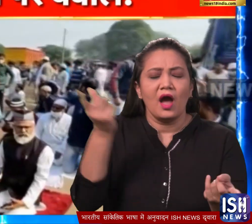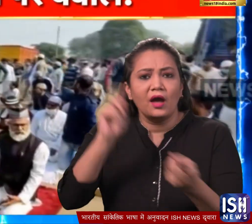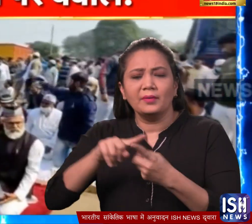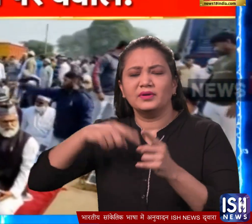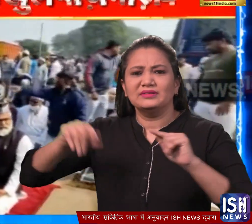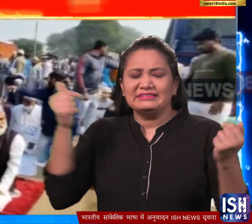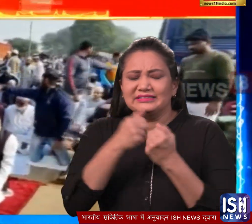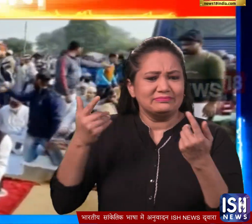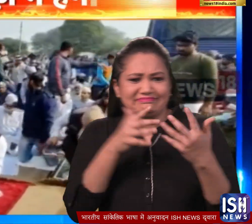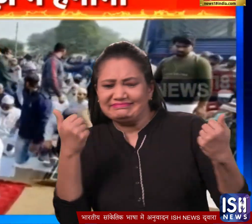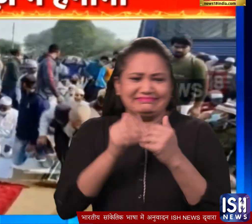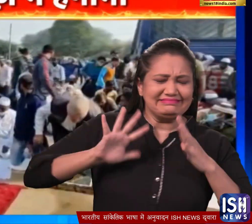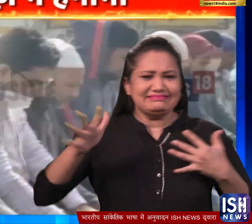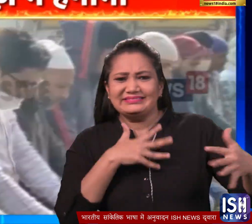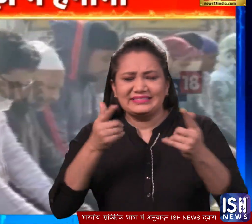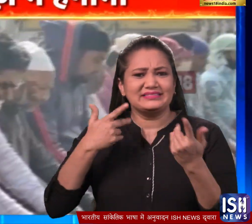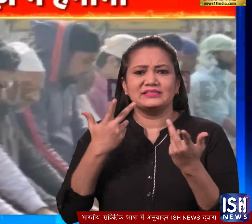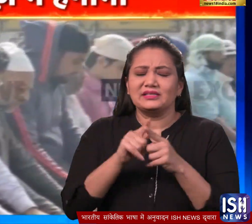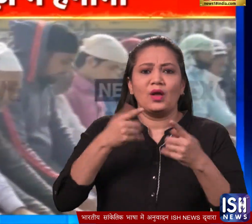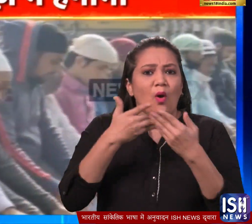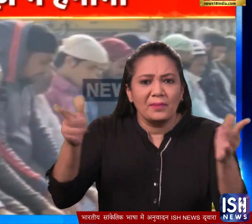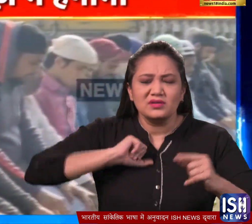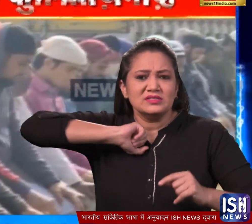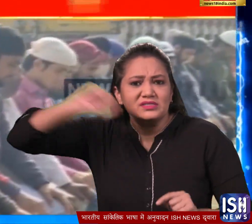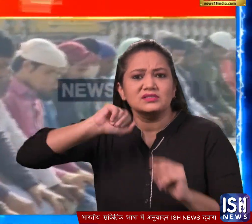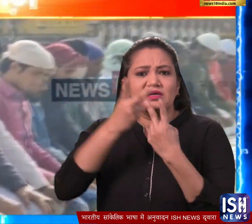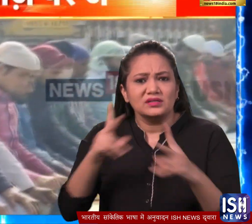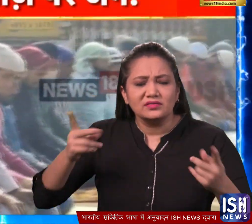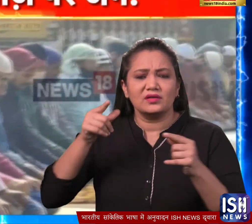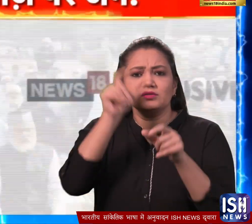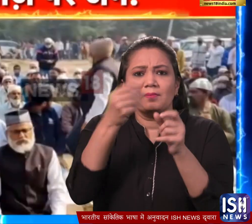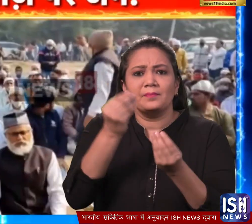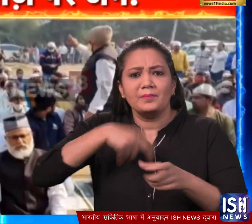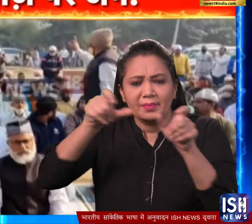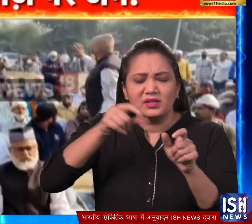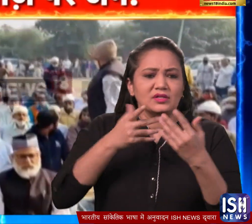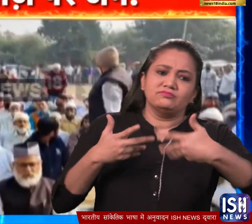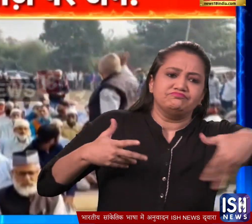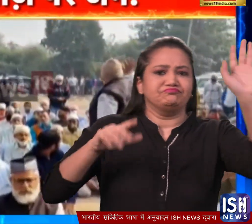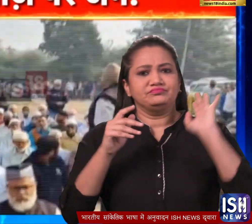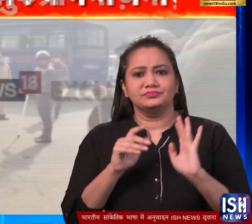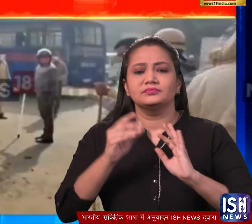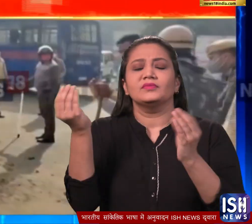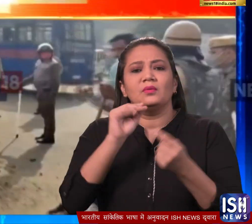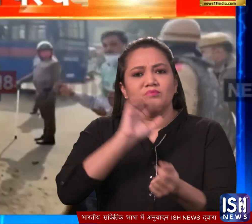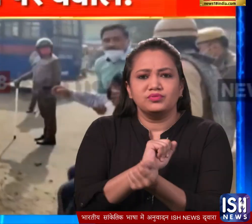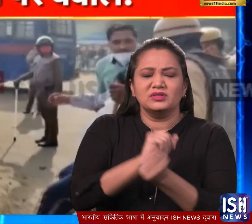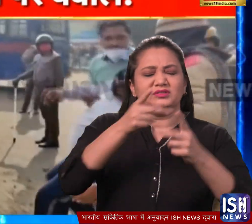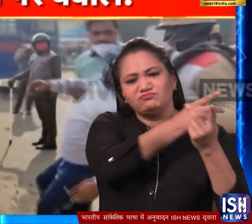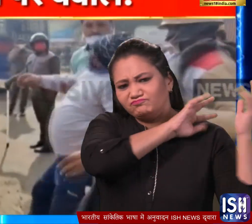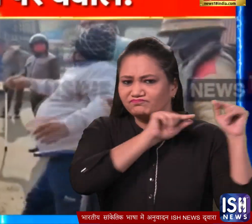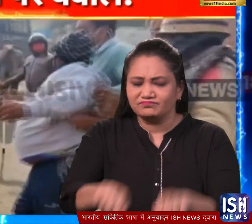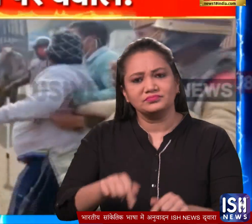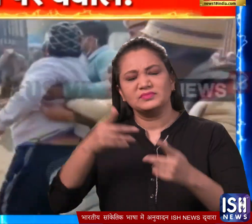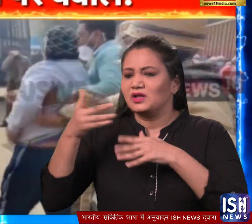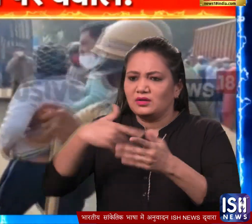उनके वहां पहुंचते ही भगदड़ जैसे हालात बन गए। खुले में नमाज का विरोध करने के लिए हो रही नारेबाजी से कुछ लोग वहां से हट भी गए, जिसके बाद पुलिस ने